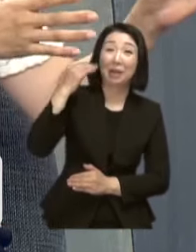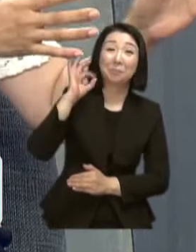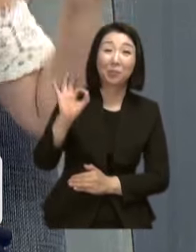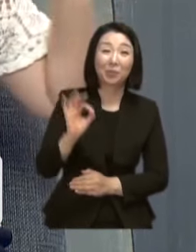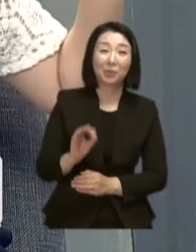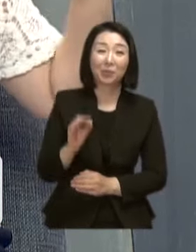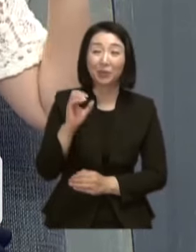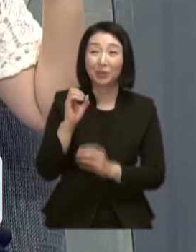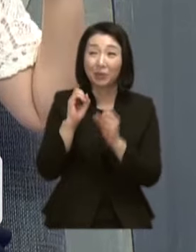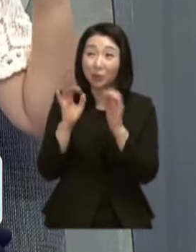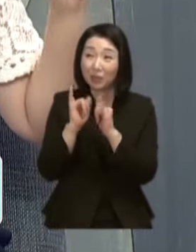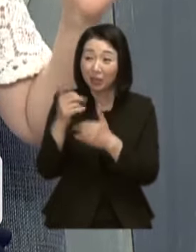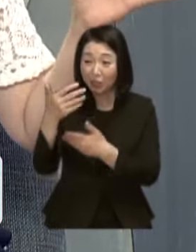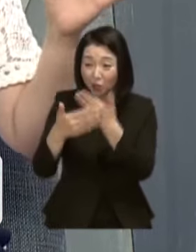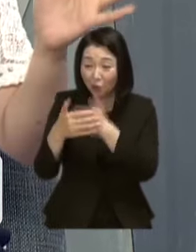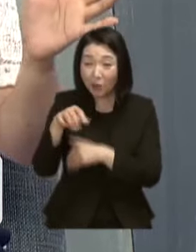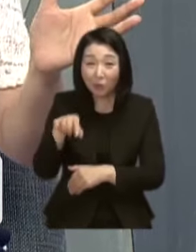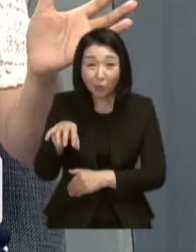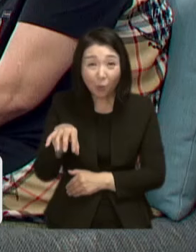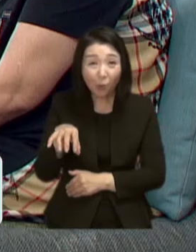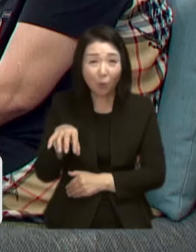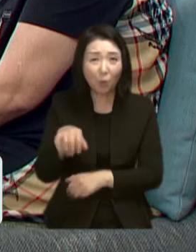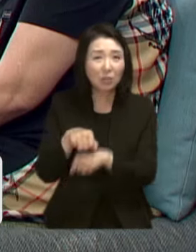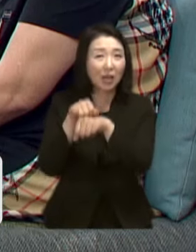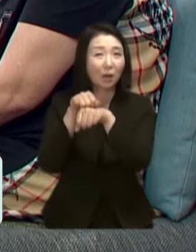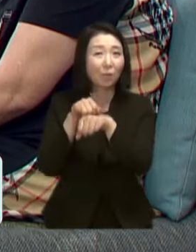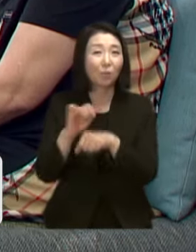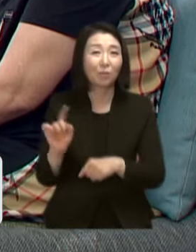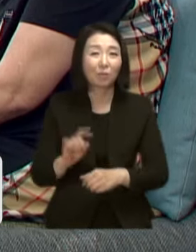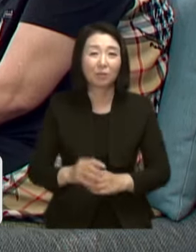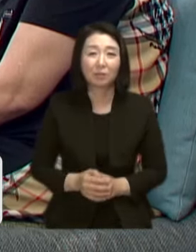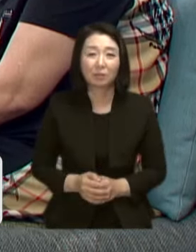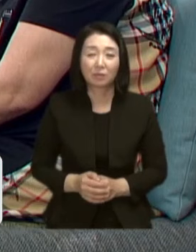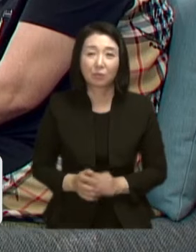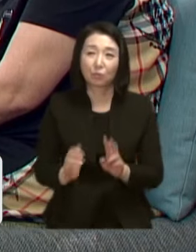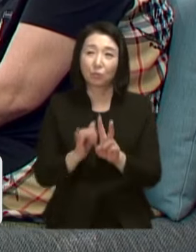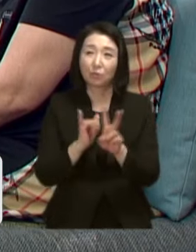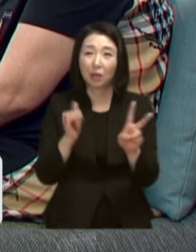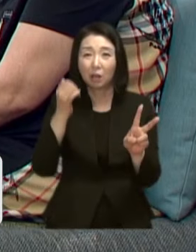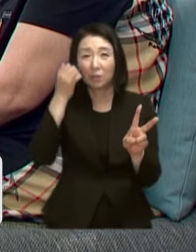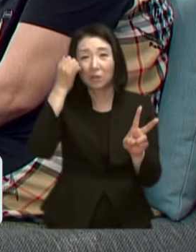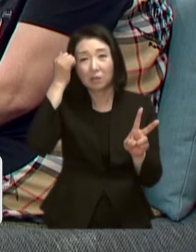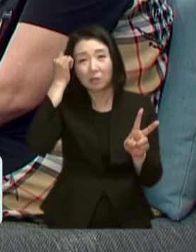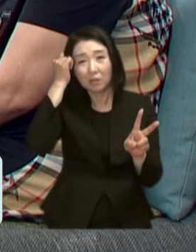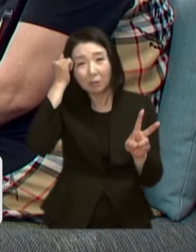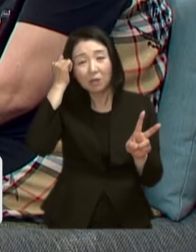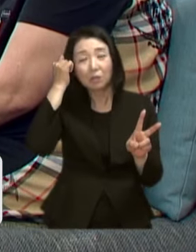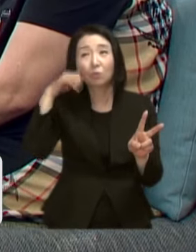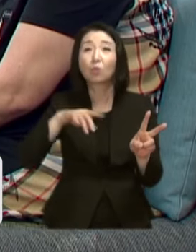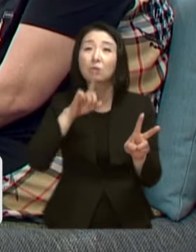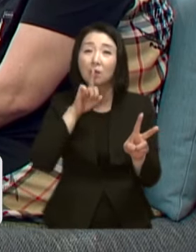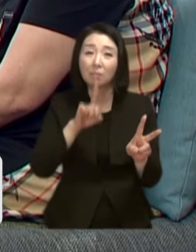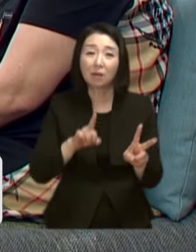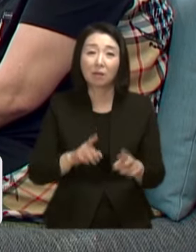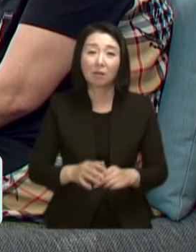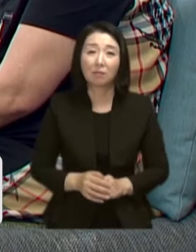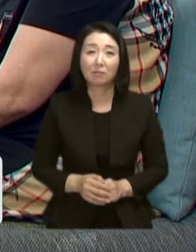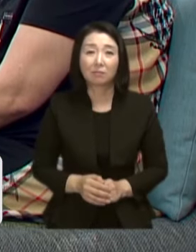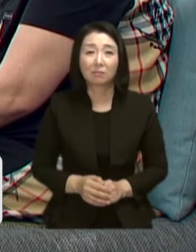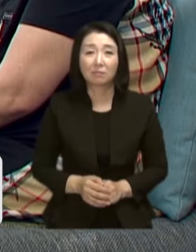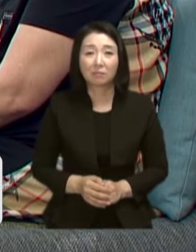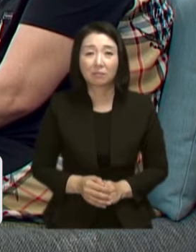선교사님, 아, 네, 네. 아, 네, 선교사님 네. 인터뷰하셨던 그 창고 같은 곳이 두 분의 숙소라는 얘기를 들었어요. 이게 어떻게 된